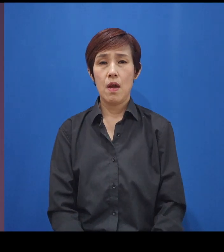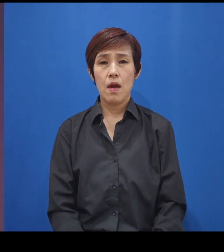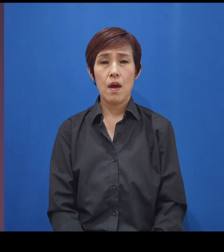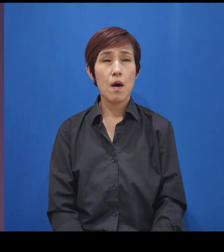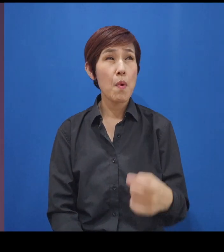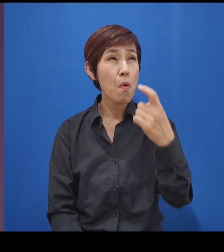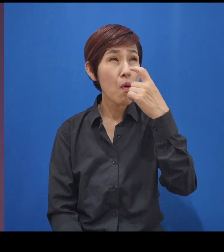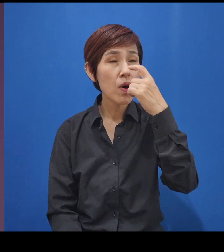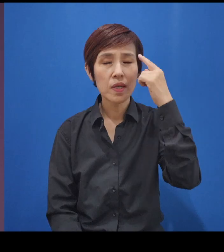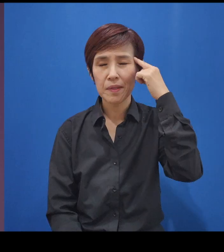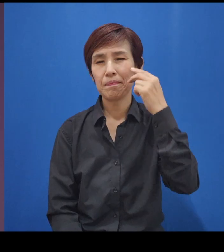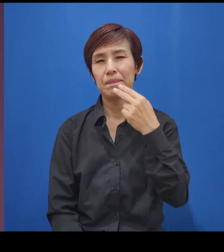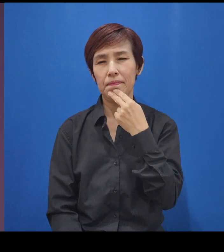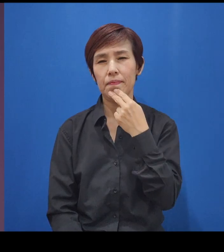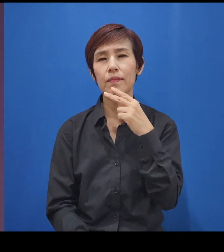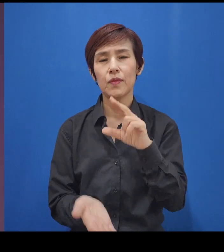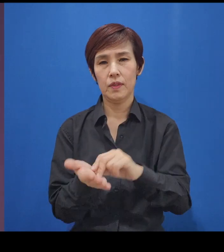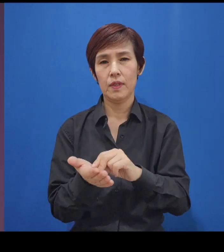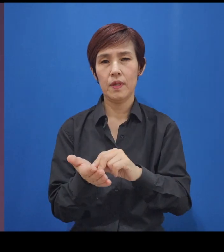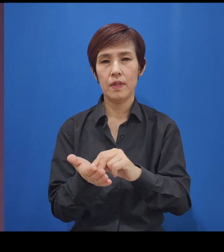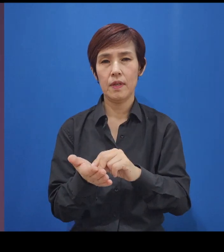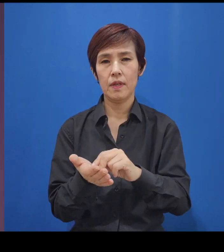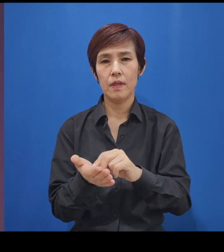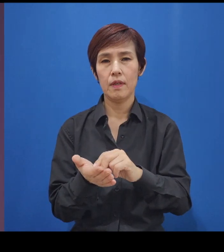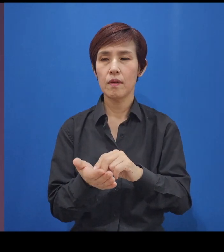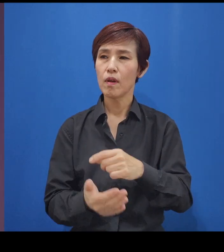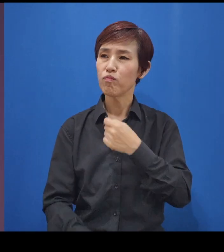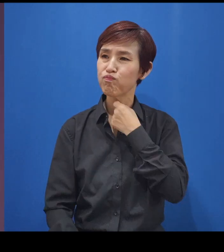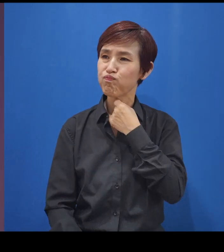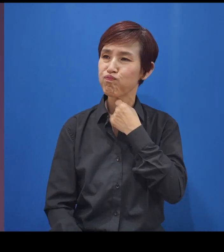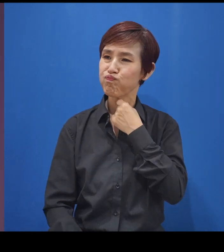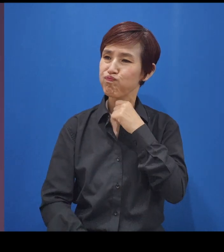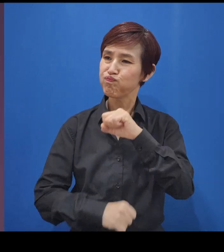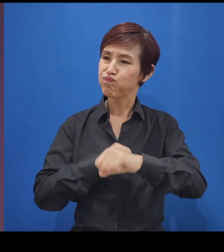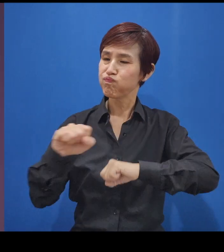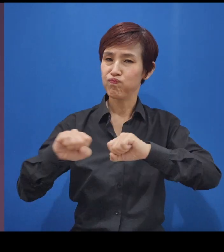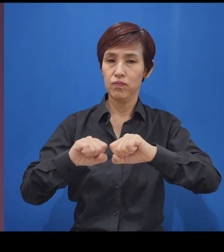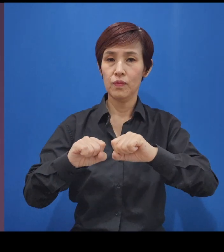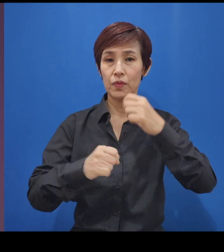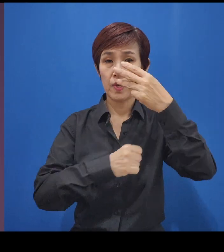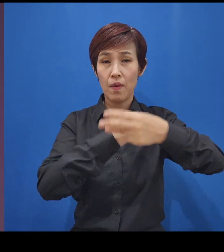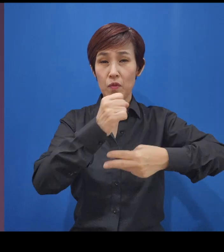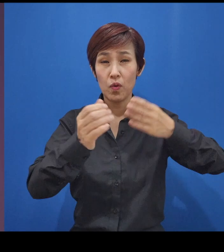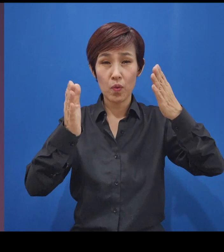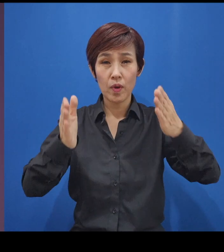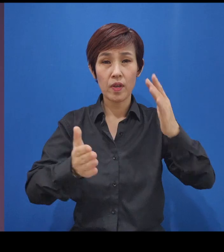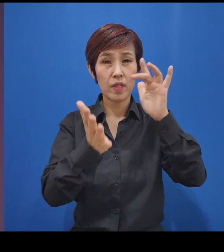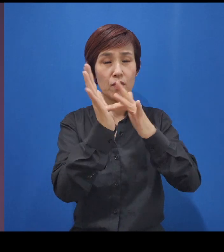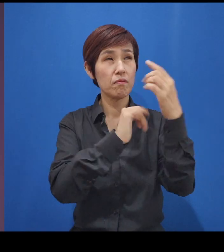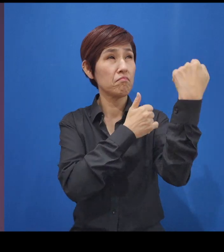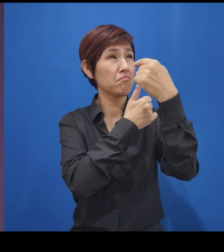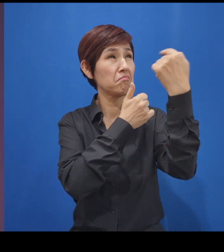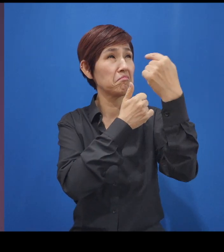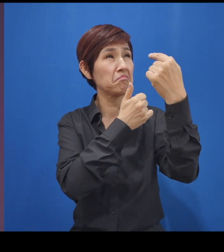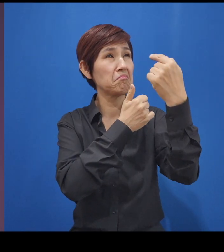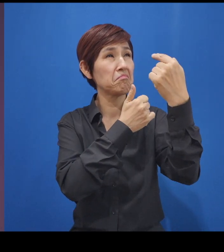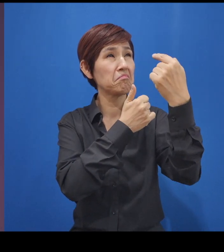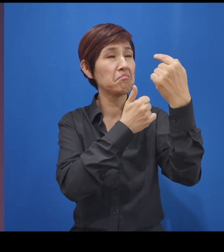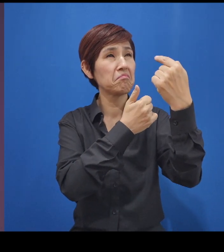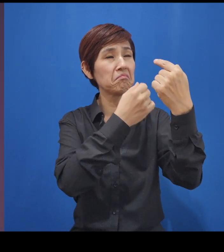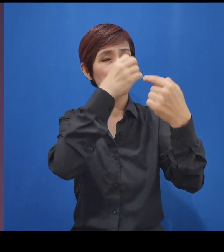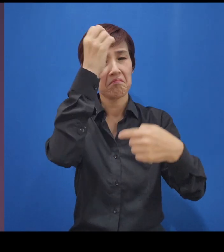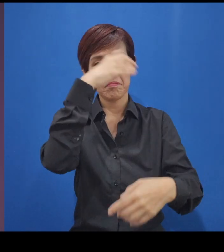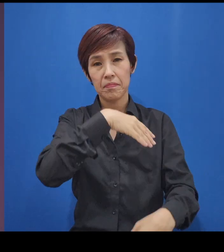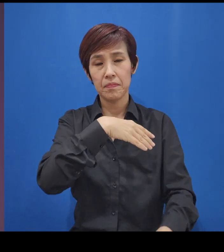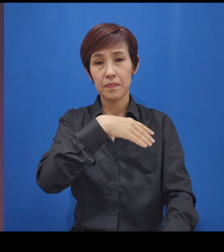아무것도 배우려 하지 않았어요. 본인이 원하는 일 했어요. 3년 내내 배우지 않았어요.